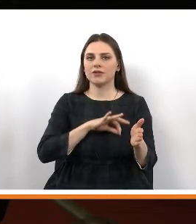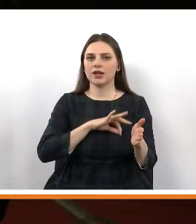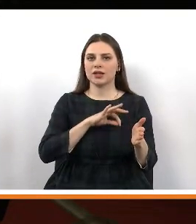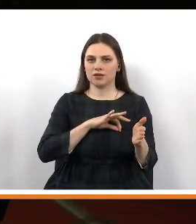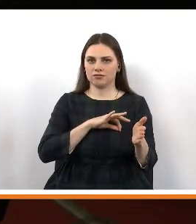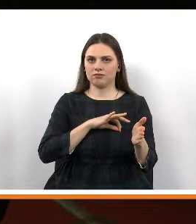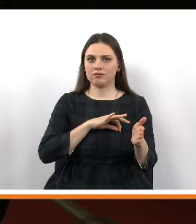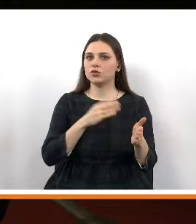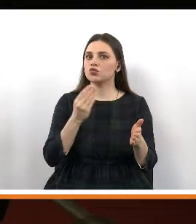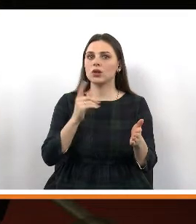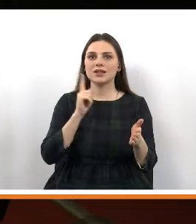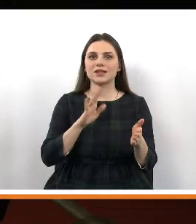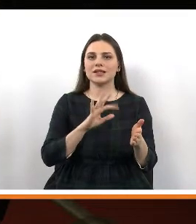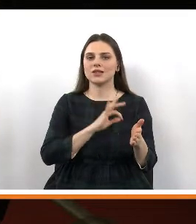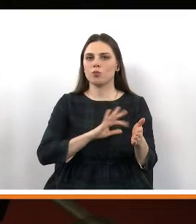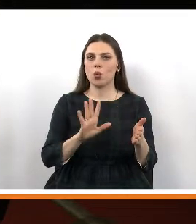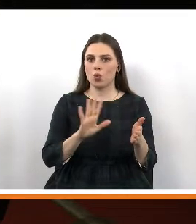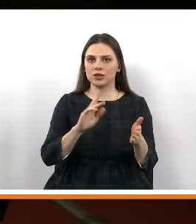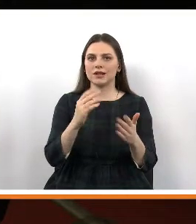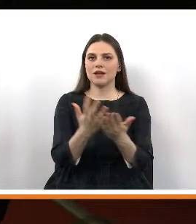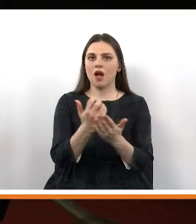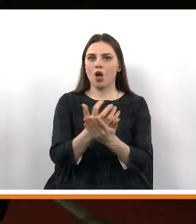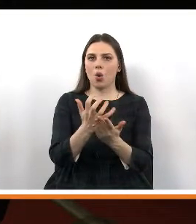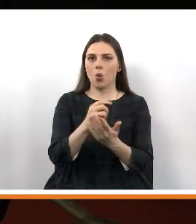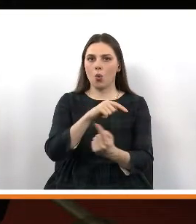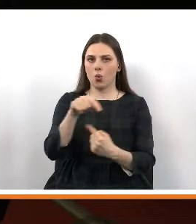не используемого дохода вот для этих же самых